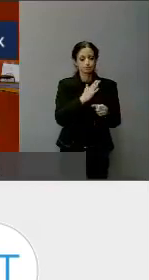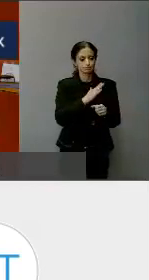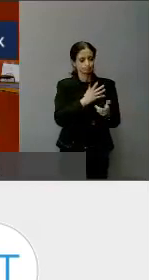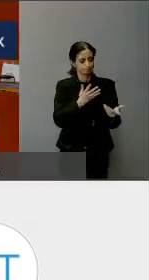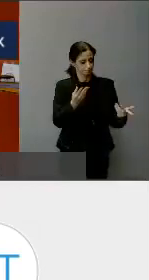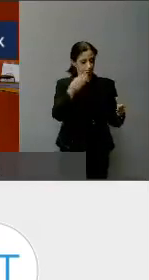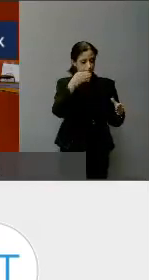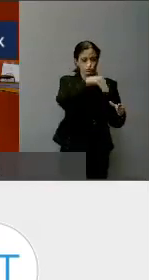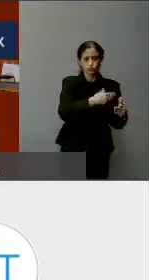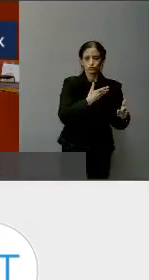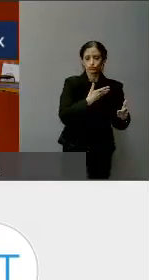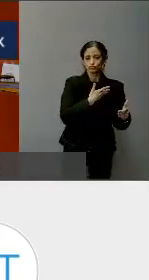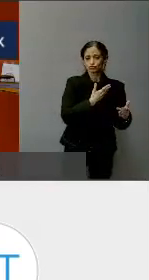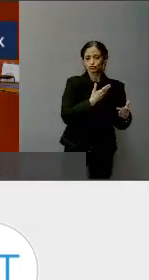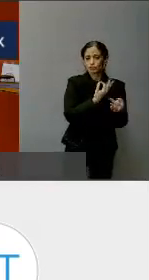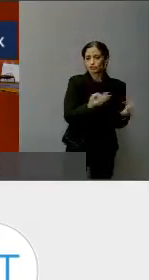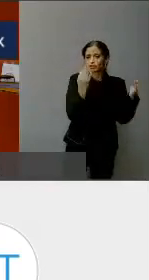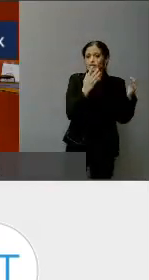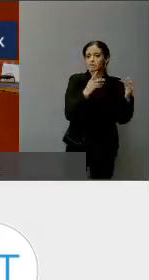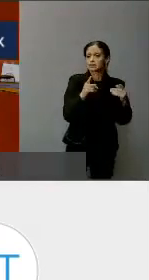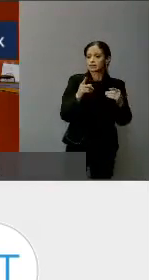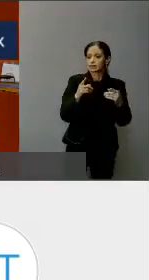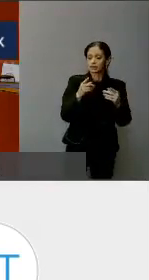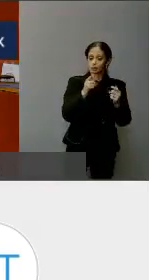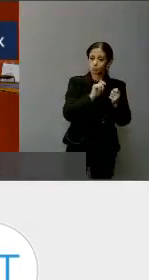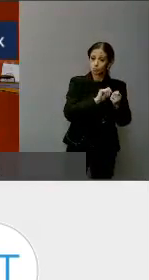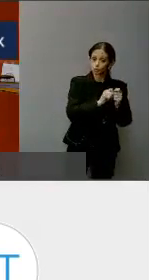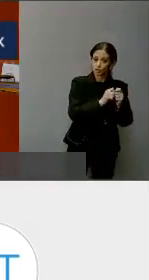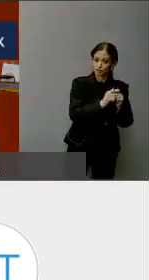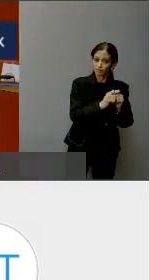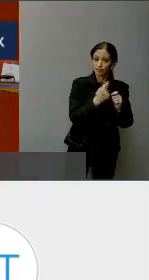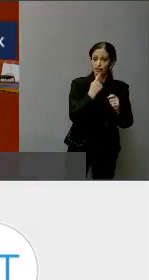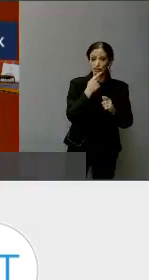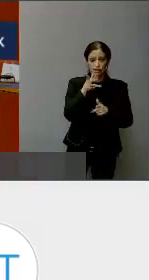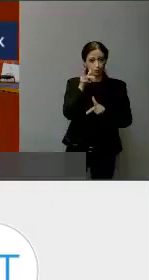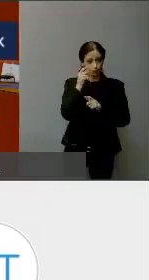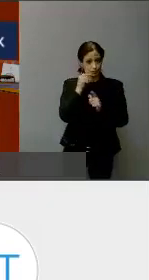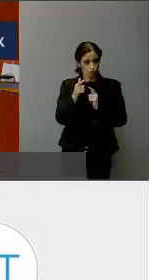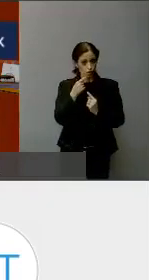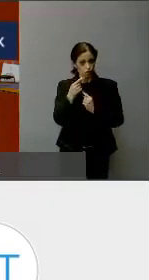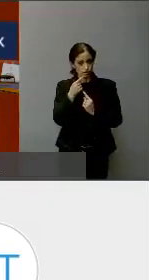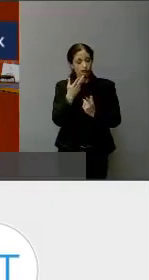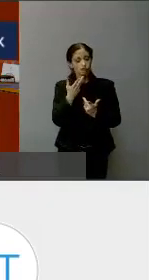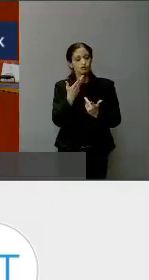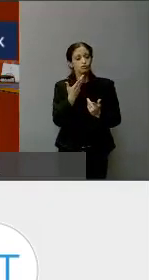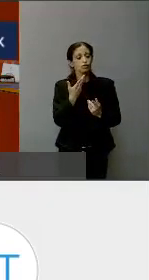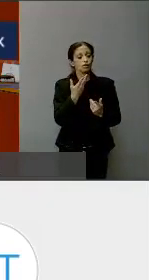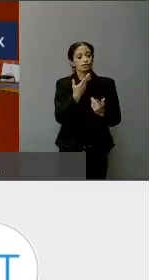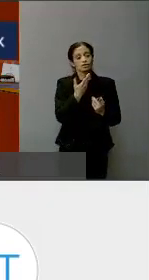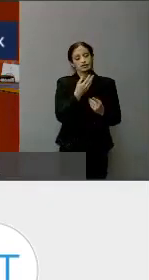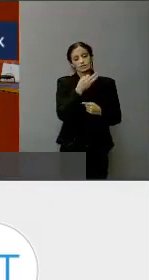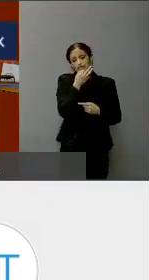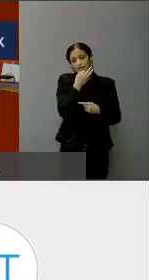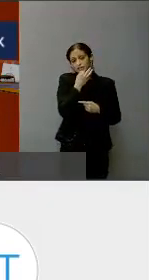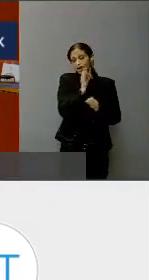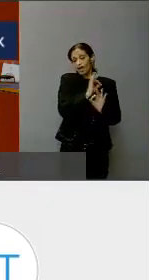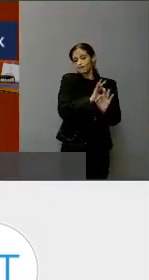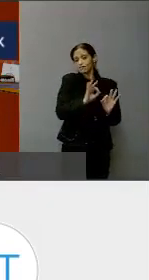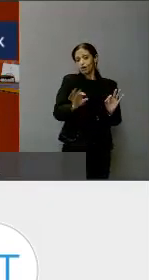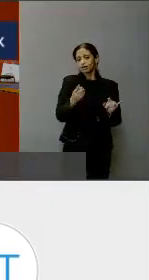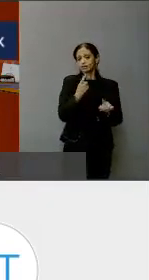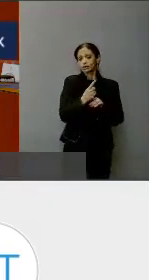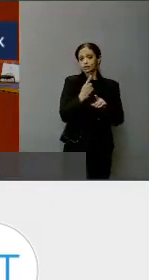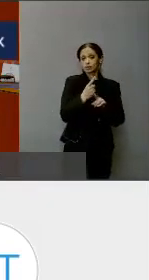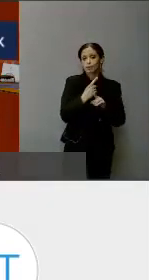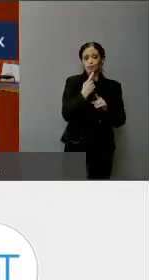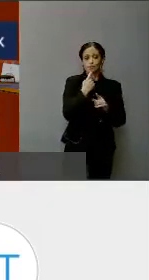che ci sono arrivati da parte degli audit ii che sono volti ad esempio a far sì che ci sia a carico degli